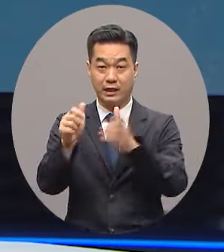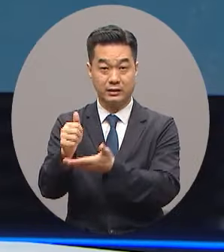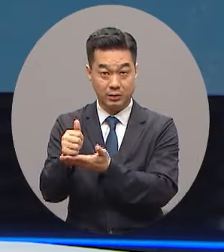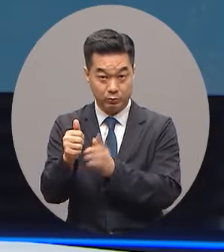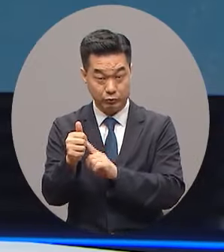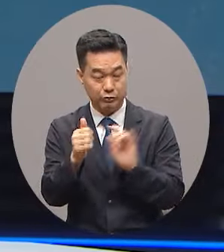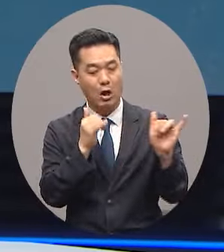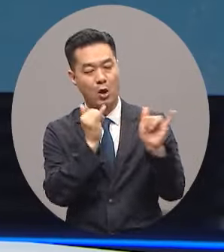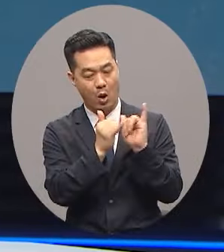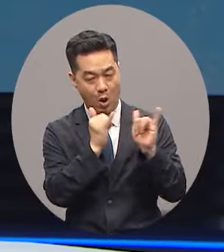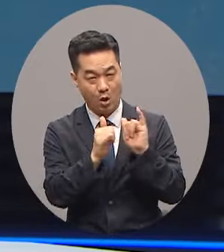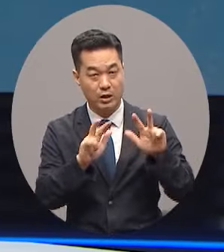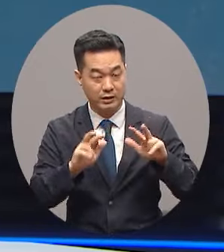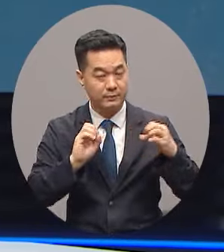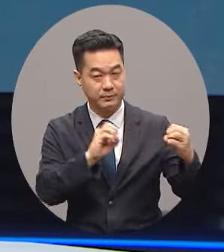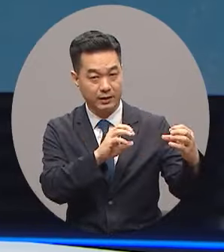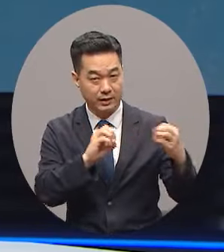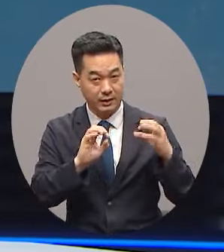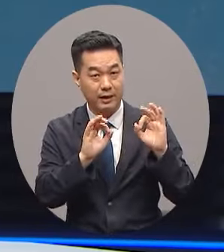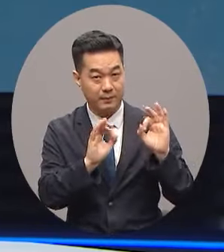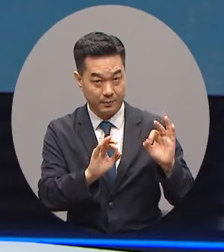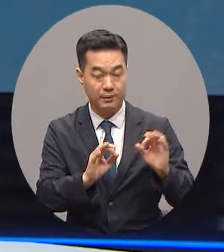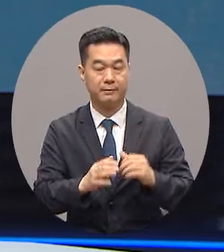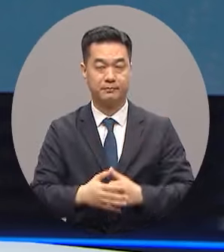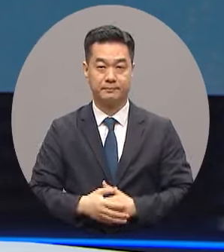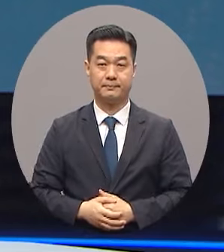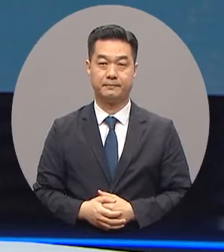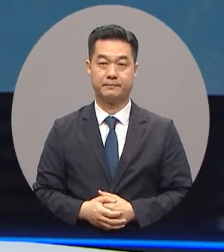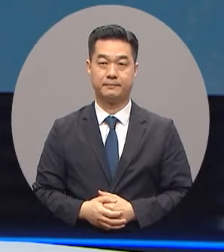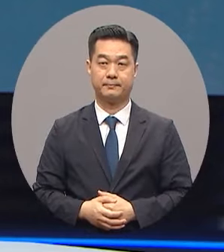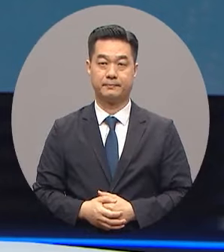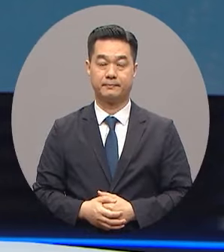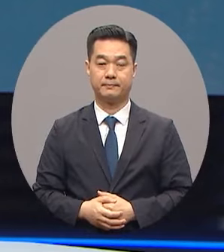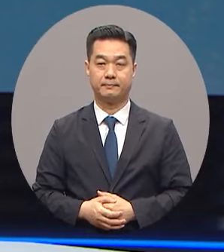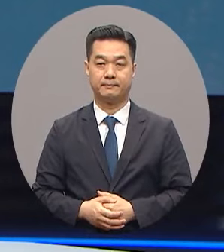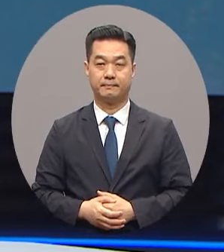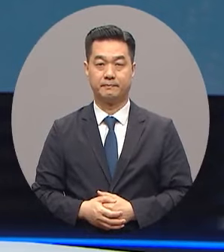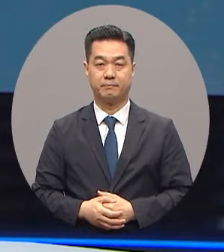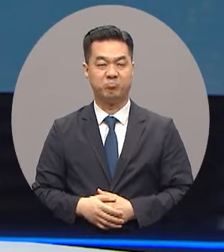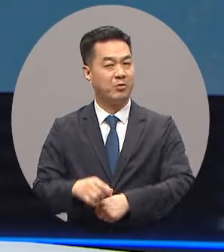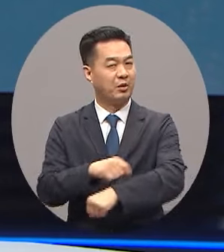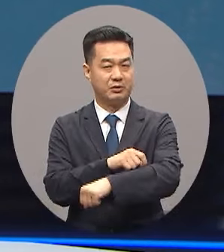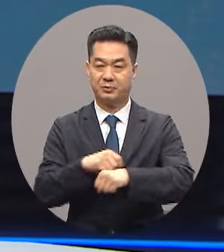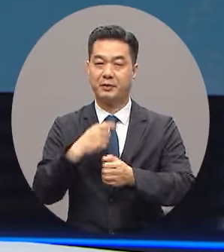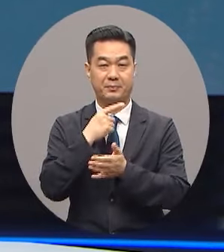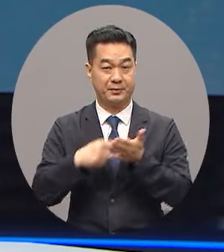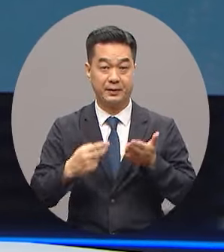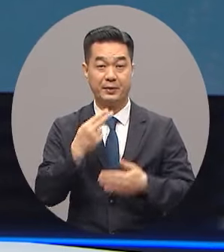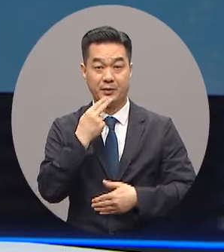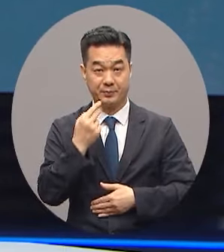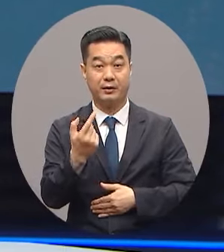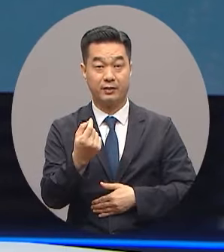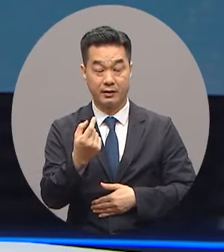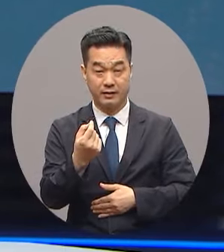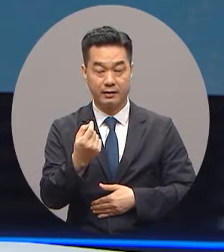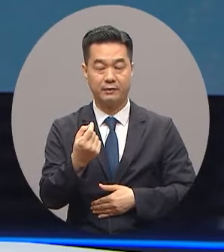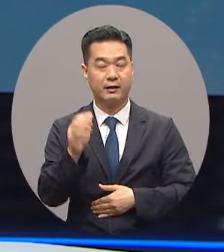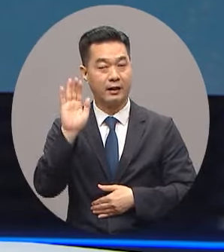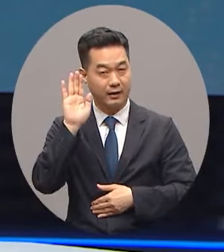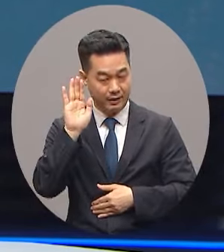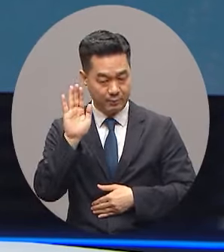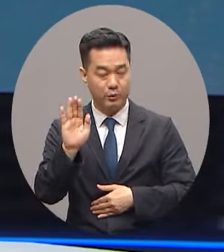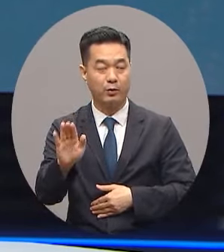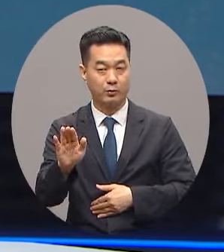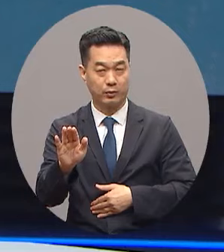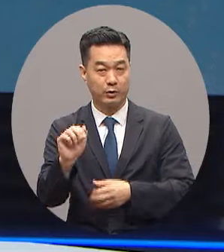주민 연결해서 지금 어떤 상황인지 말씀을 들어봤고요. 다행히 이렇다 할 피해는 없으시다고 하셨으니까 앞으로도